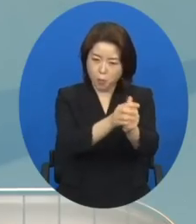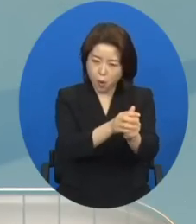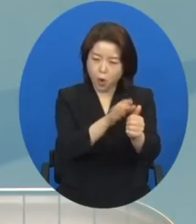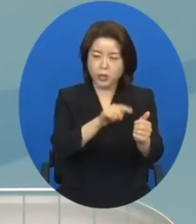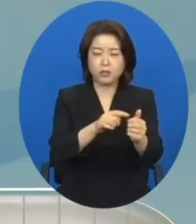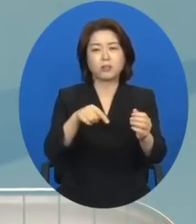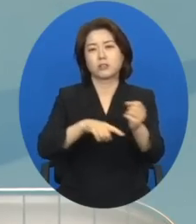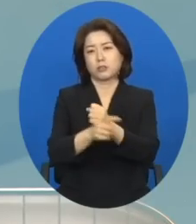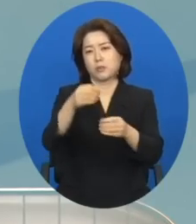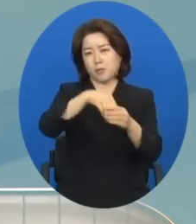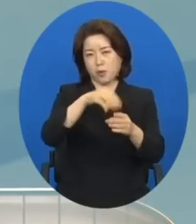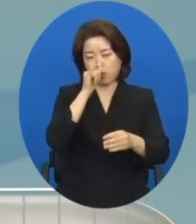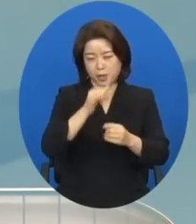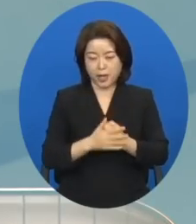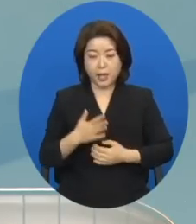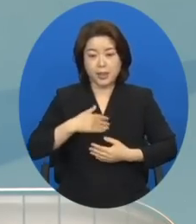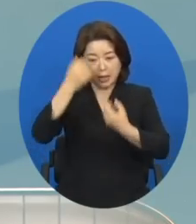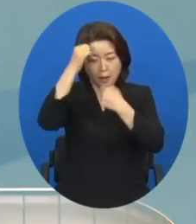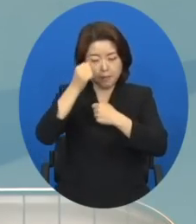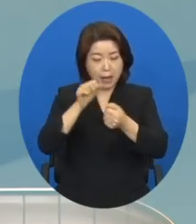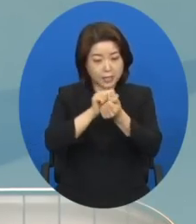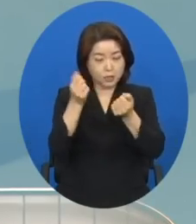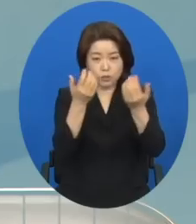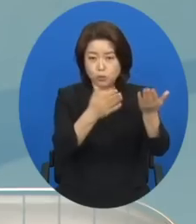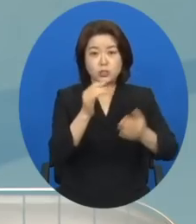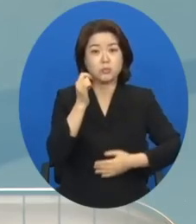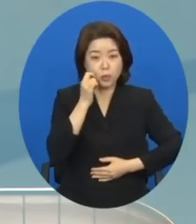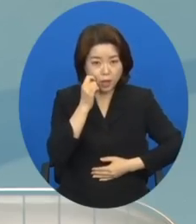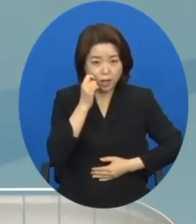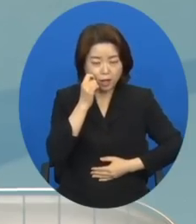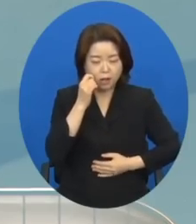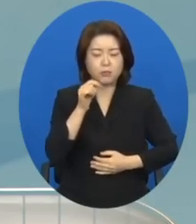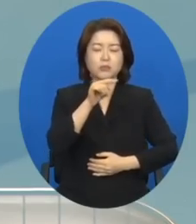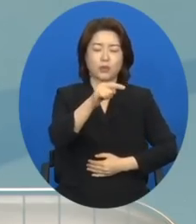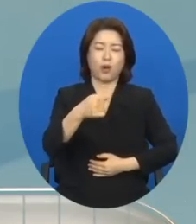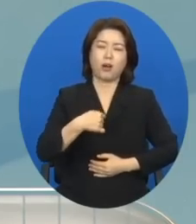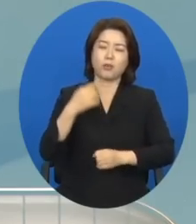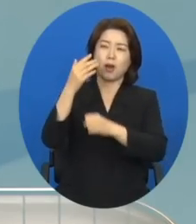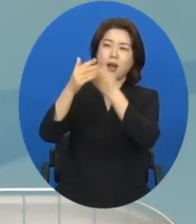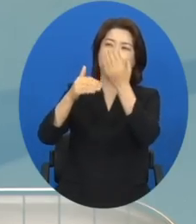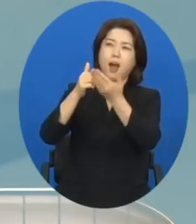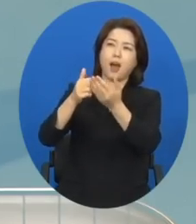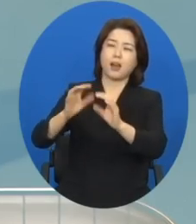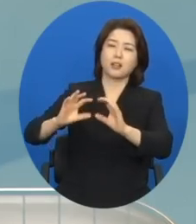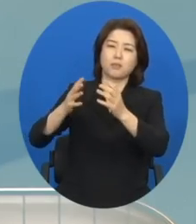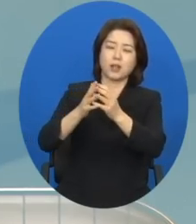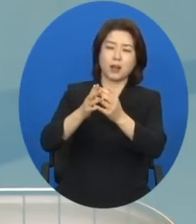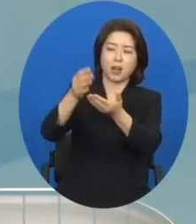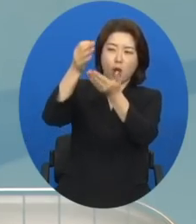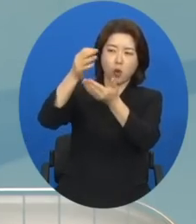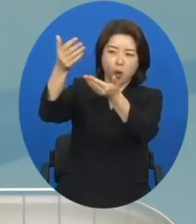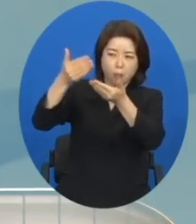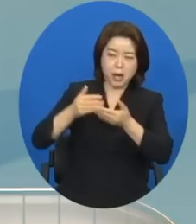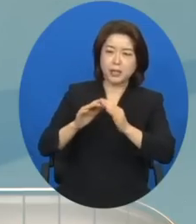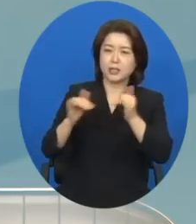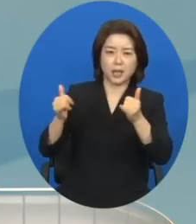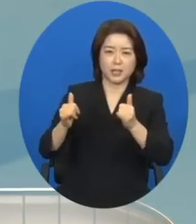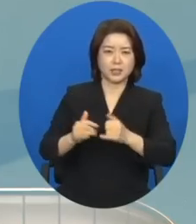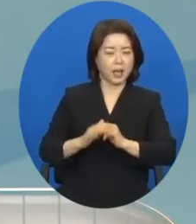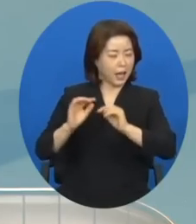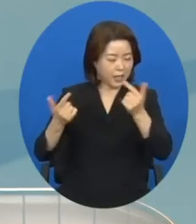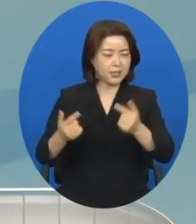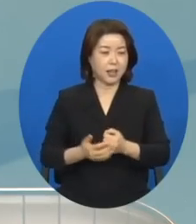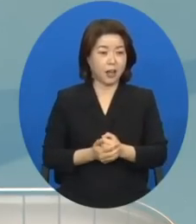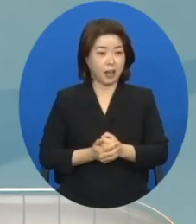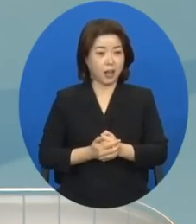거예요. 내가 너의 발을 씻기지 못한다면 너와 나는 하나님 나라의 그 위협을 받는 자가 아니다. 너는 그것을 받을 수 없는 자다.